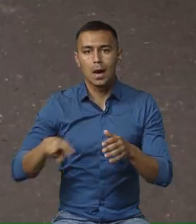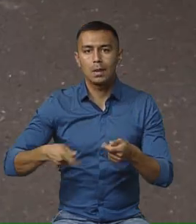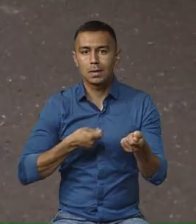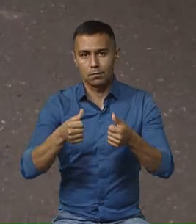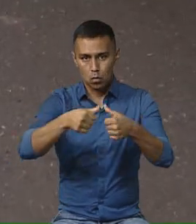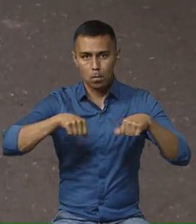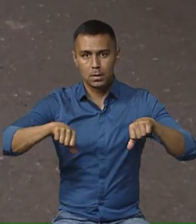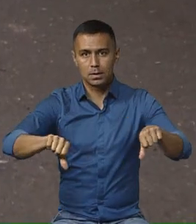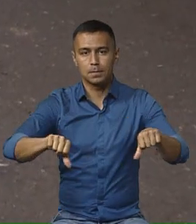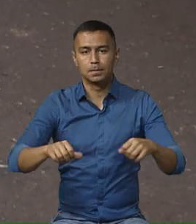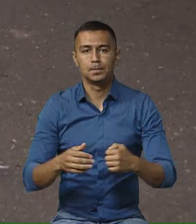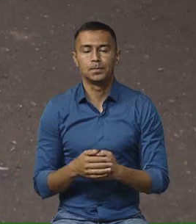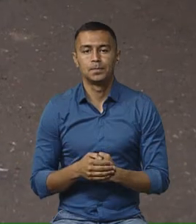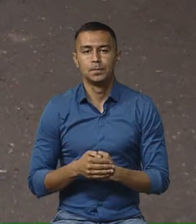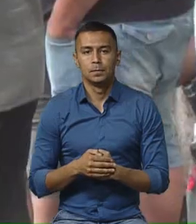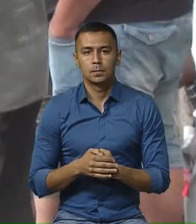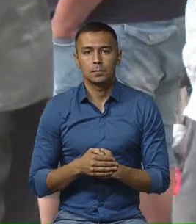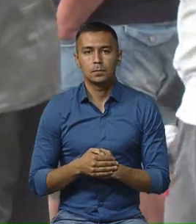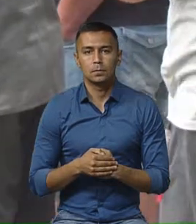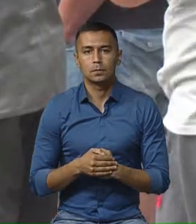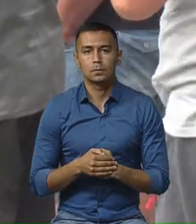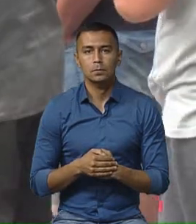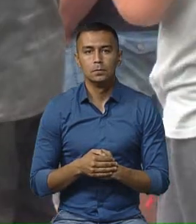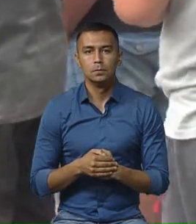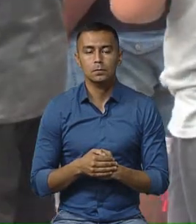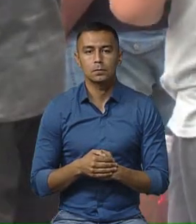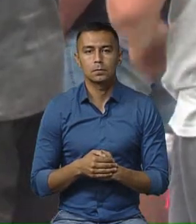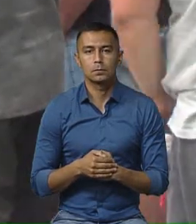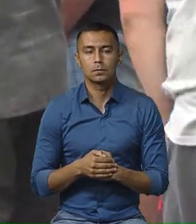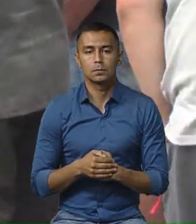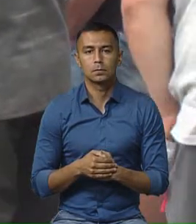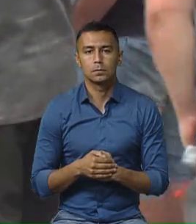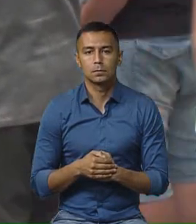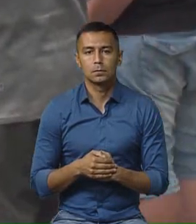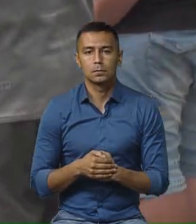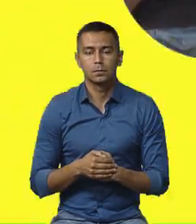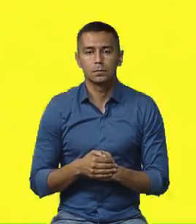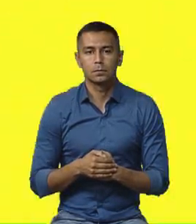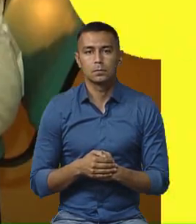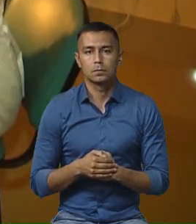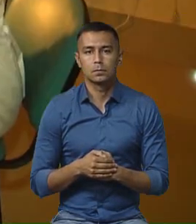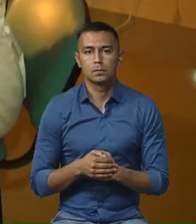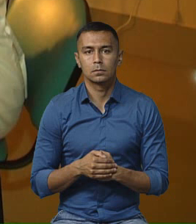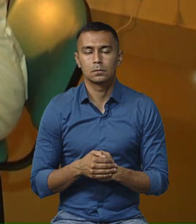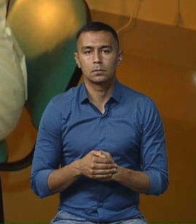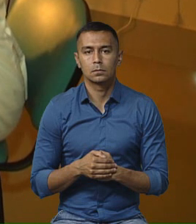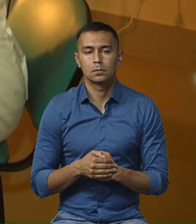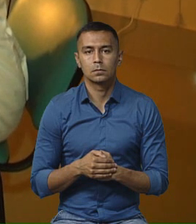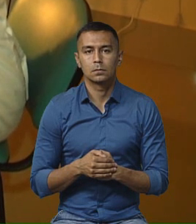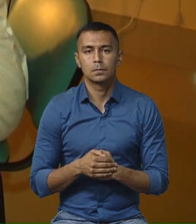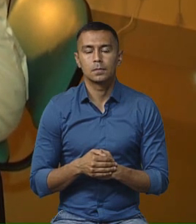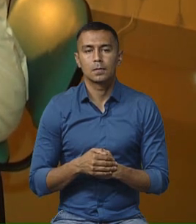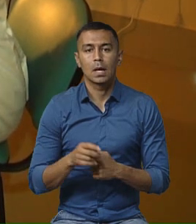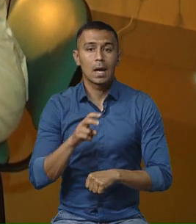комісії. Наталя Сідова, Віктор Кривий, Іван Мовчан, Олександр Горішевський. Новини на Суспільному. Хмельницький. Олена